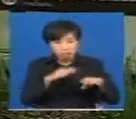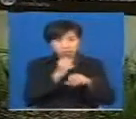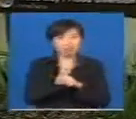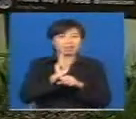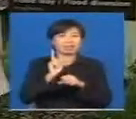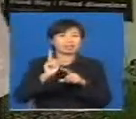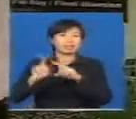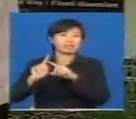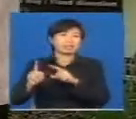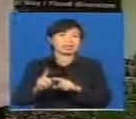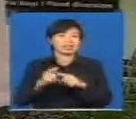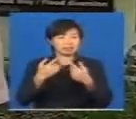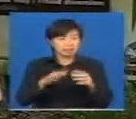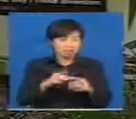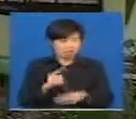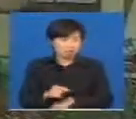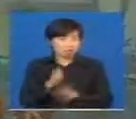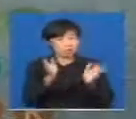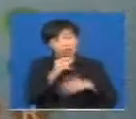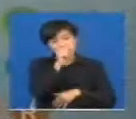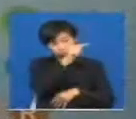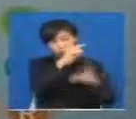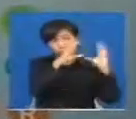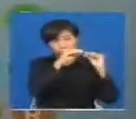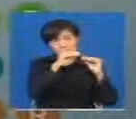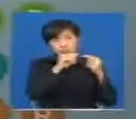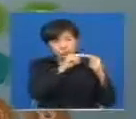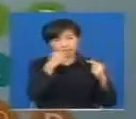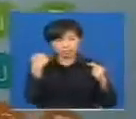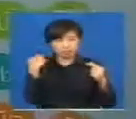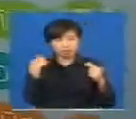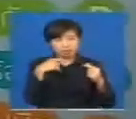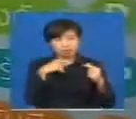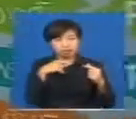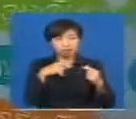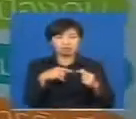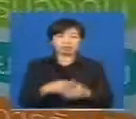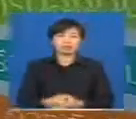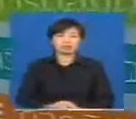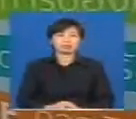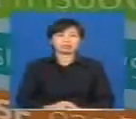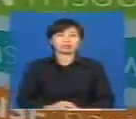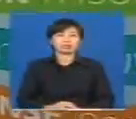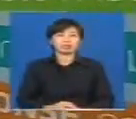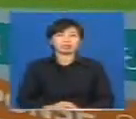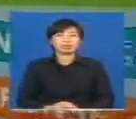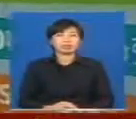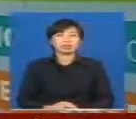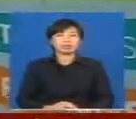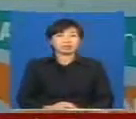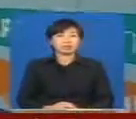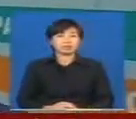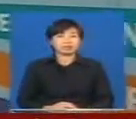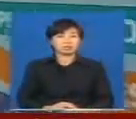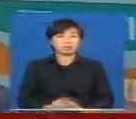ก็คือที่จะไปพูดกันห้องโน้ตนะฮะผู้นำทุกท่านนะจะอยู่ในกรอบนี้เลยจะพูดเรื่องนี้นะฮะ คือเรื่องของ